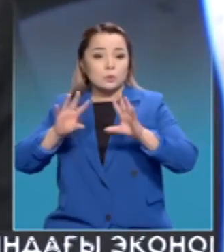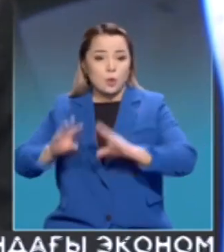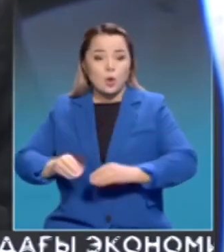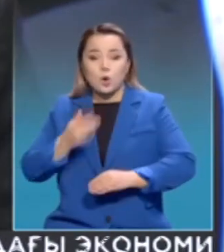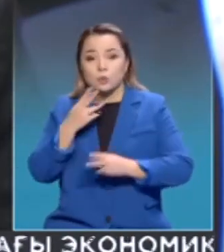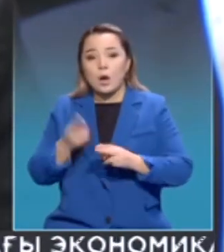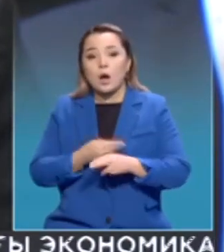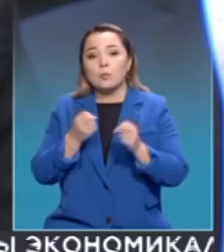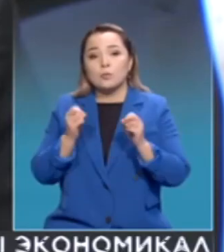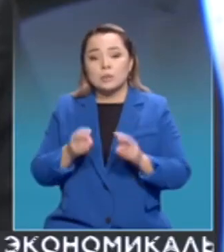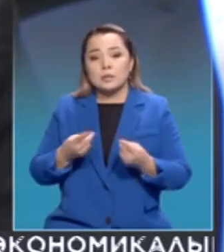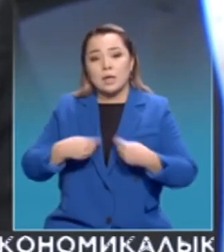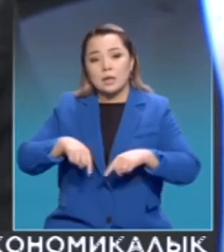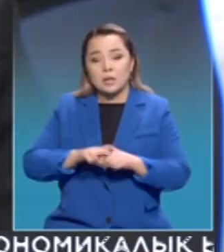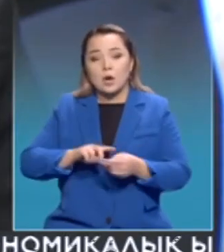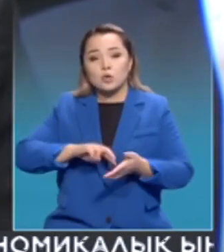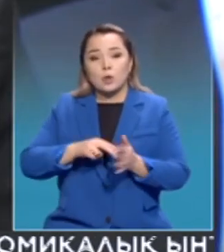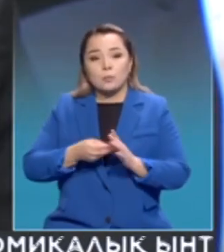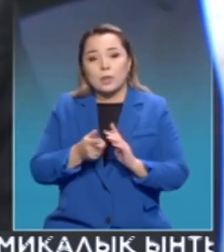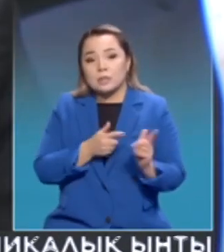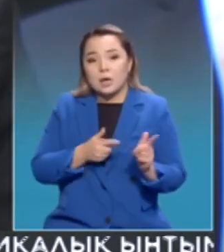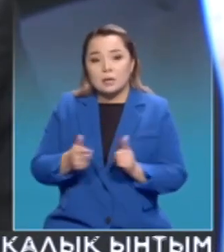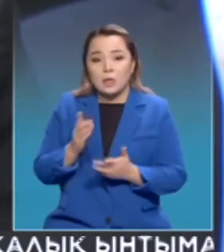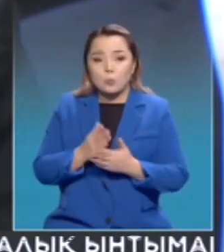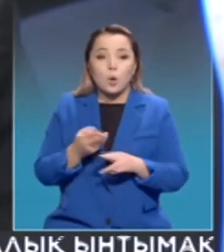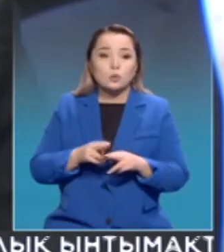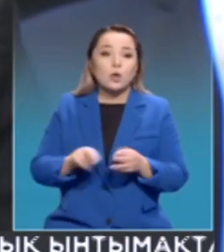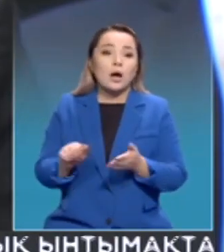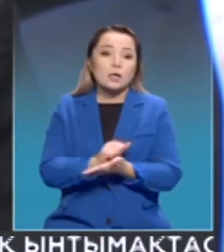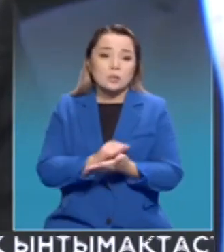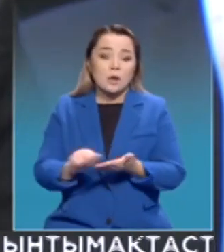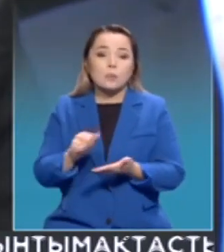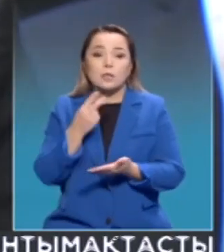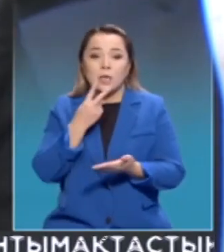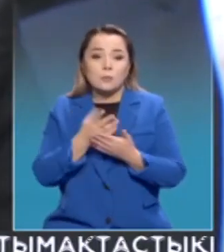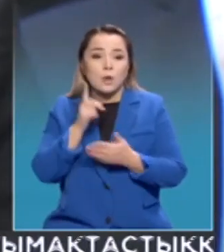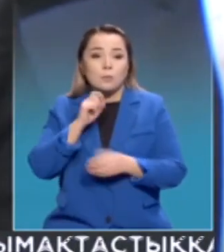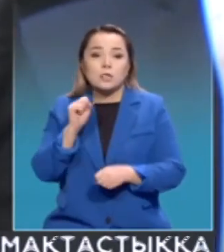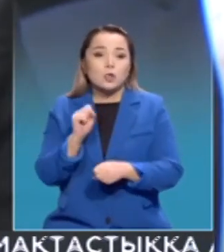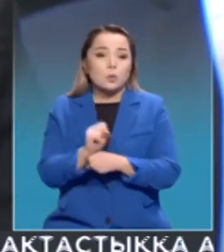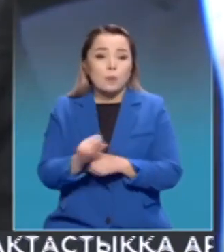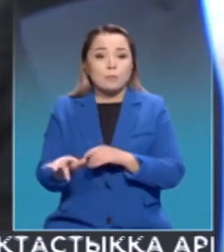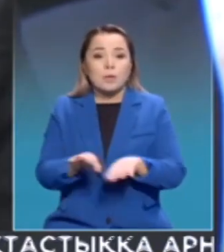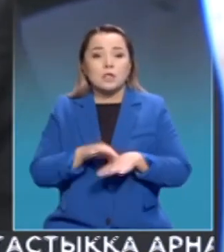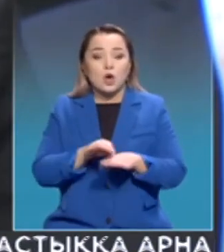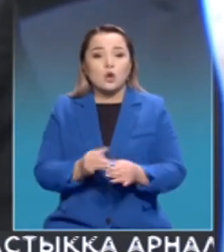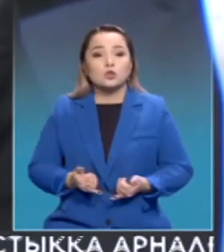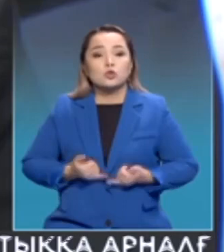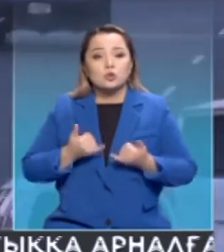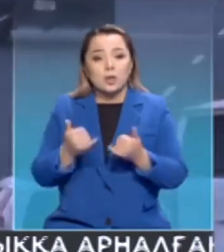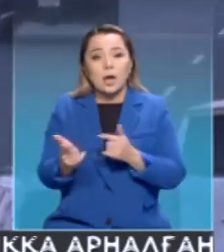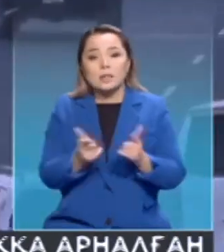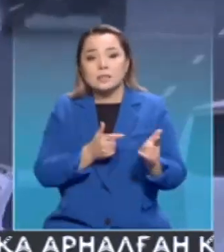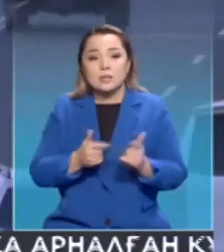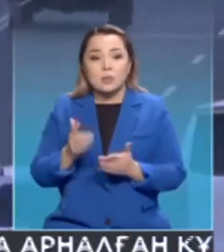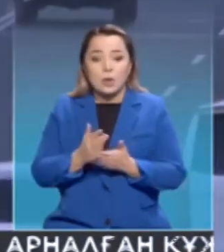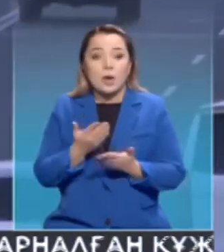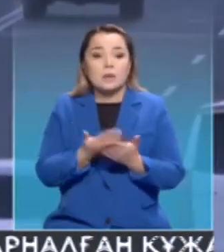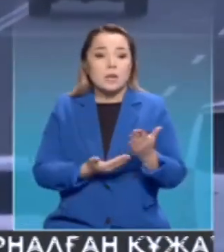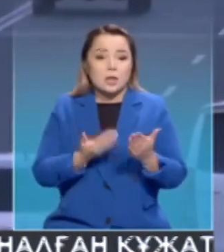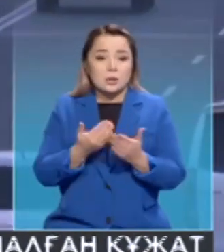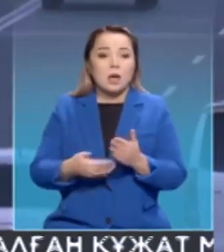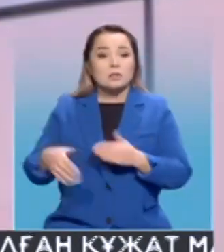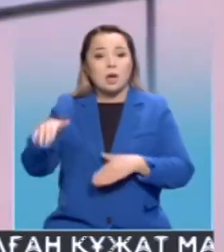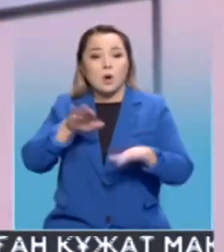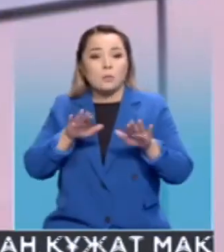ұжымдық қауіпсіздік кеңесі арнайы жоба әзірледі. Ол құжат ұйымның мониторингтік миссиясының ұсынысымен әзірленді. Ал сарапшылар